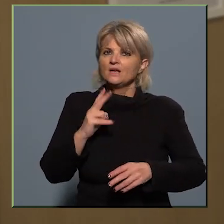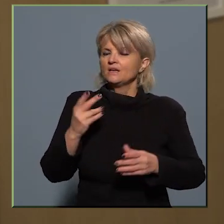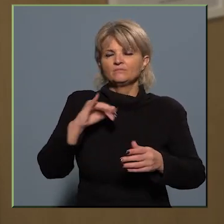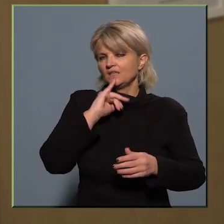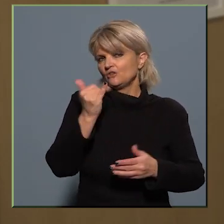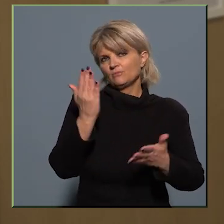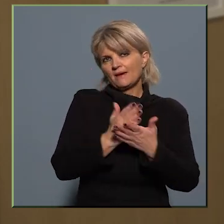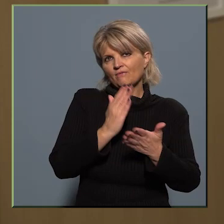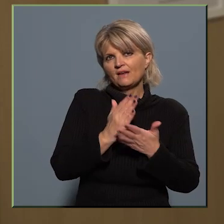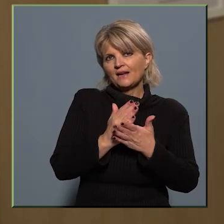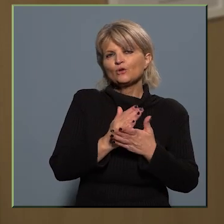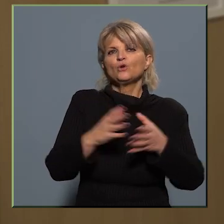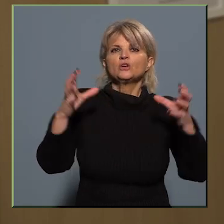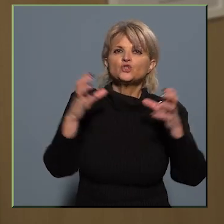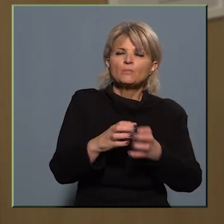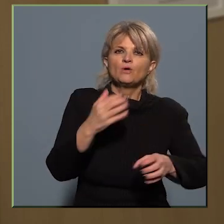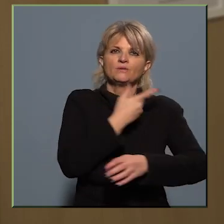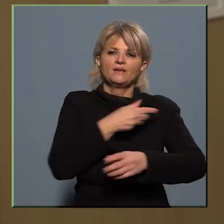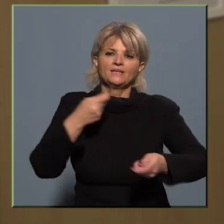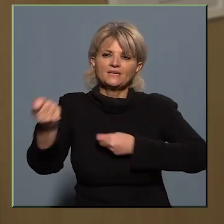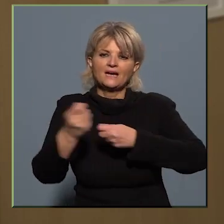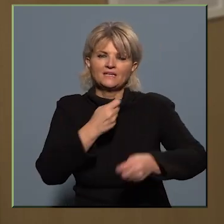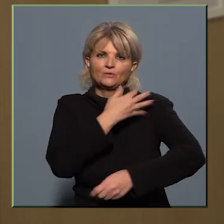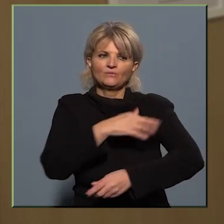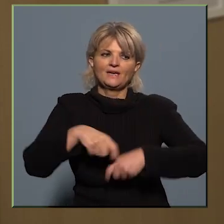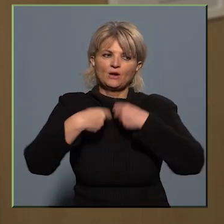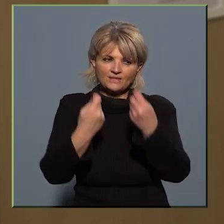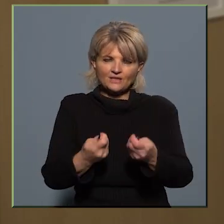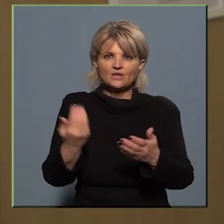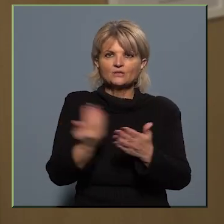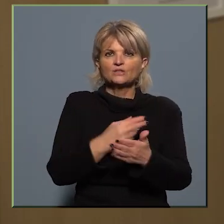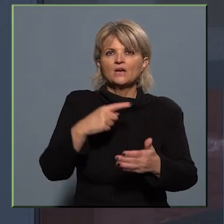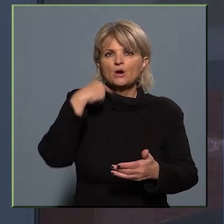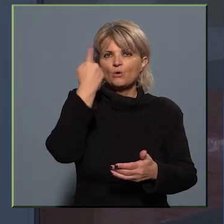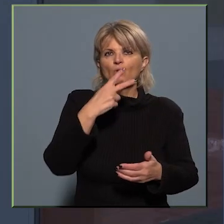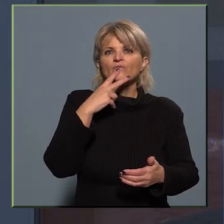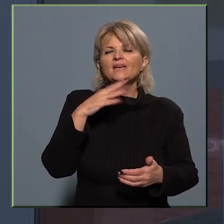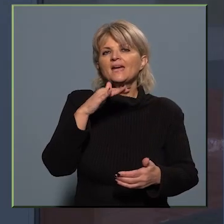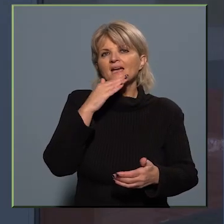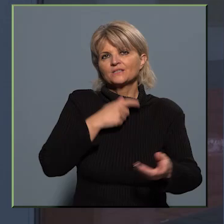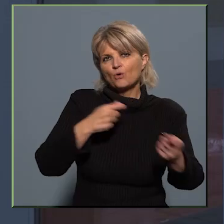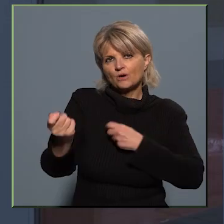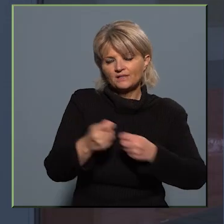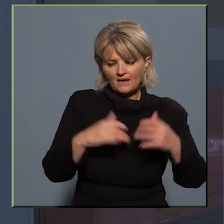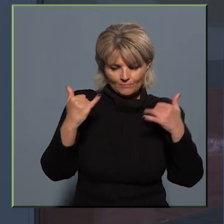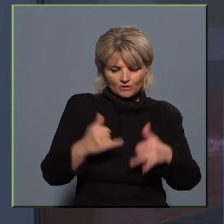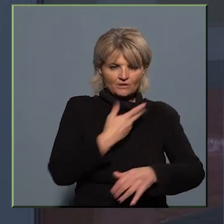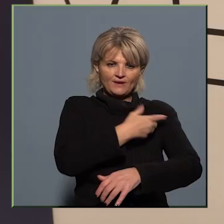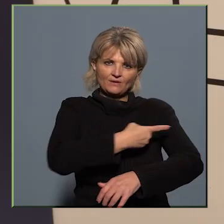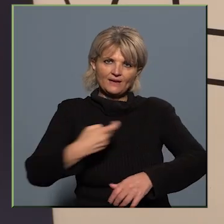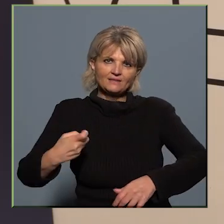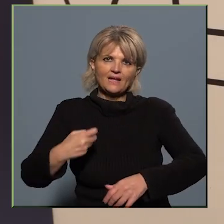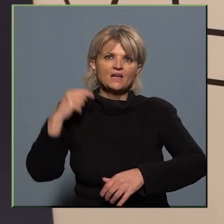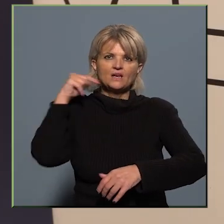megfelelő csoportazonos vért, és irányított véradásra van szükség, akkor ezt már az OVS szokta koordinálni. A most megrendezett vérvétel elsősorban